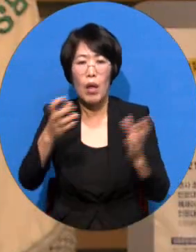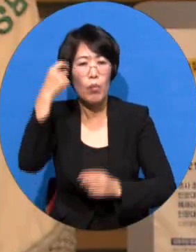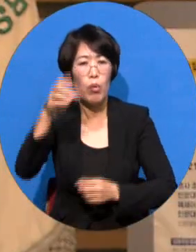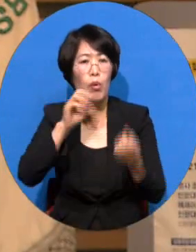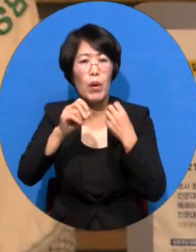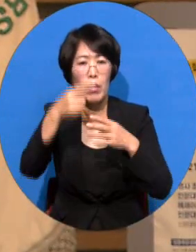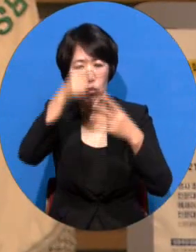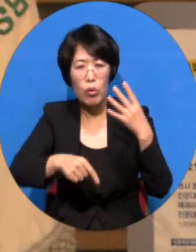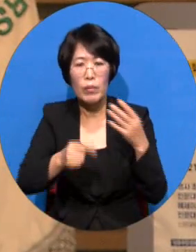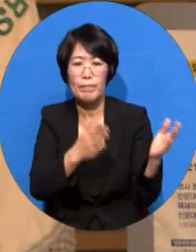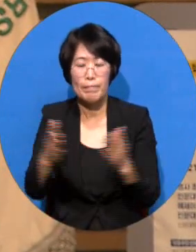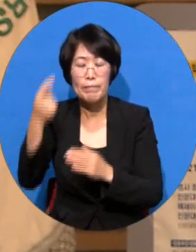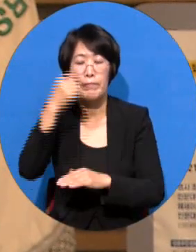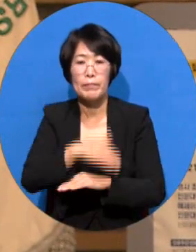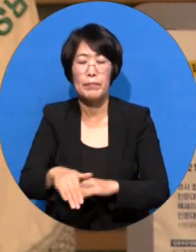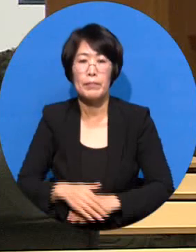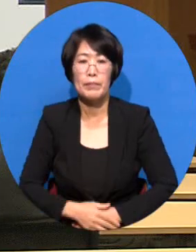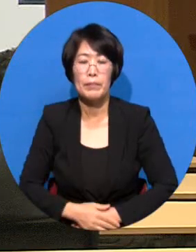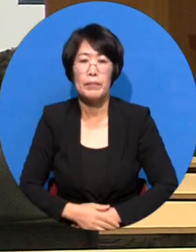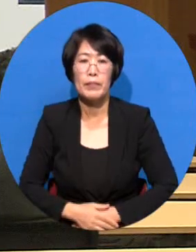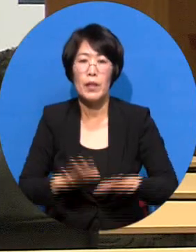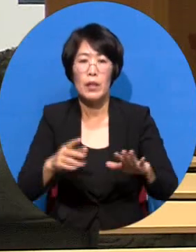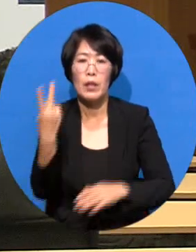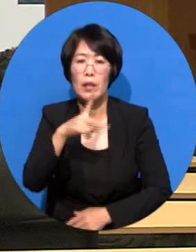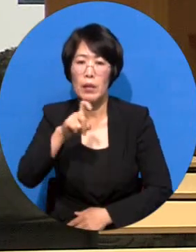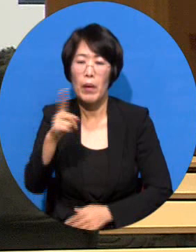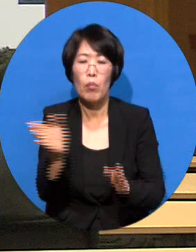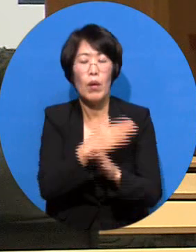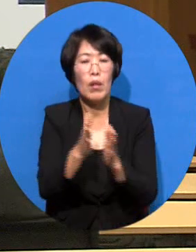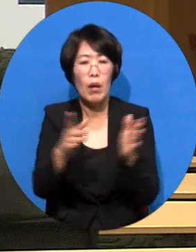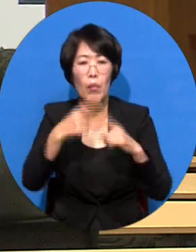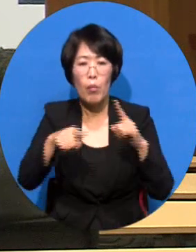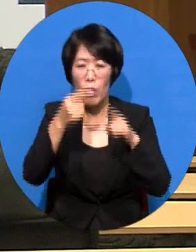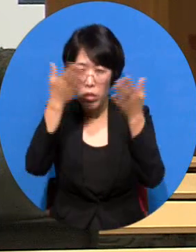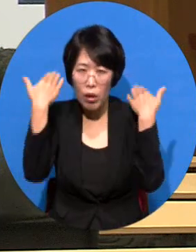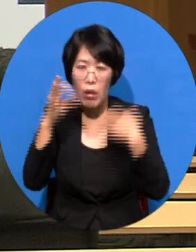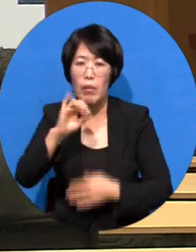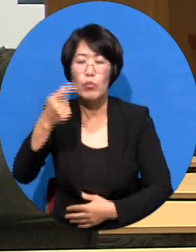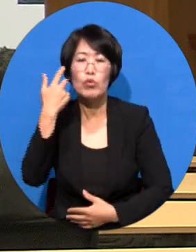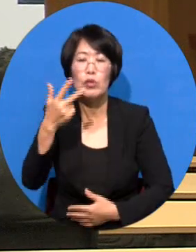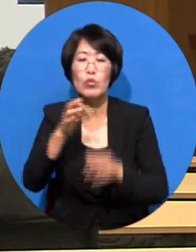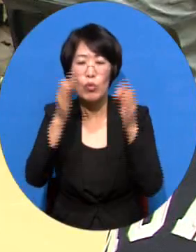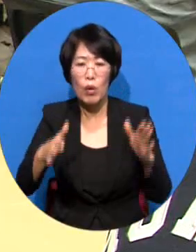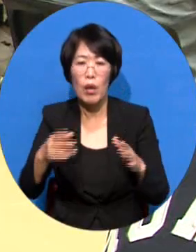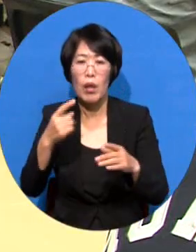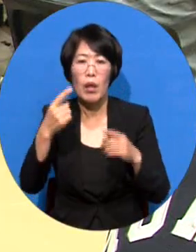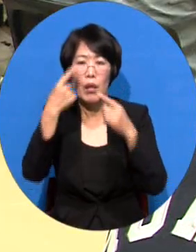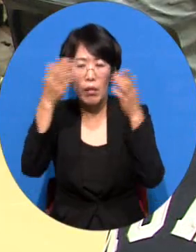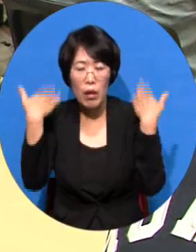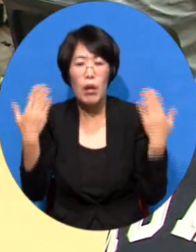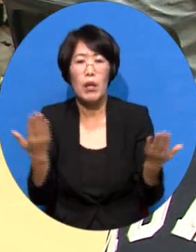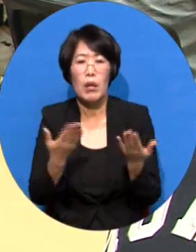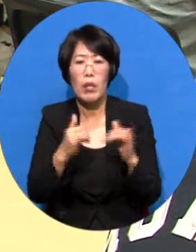형식의 프로그램도 진행될 예정입니다. 2011년부터 시작된 목포대학교 인문주간은 대학 구성원과